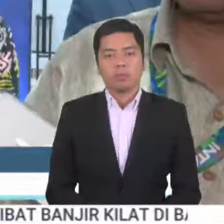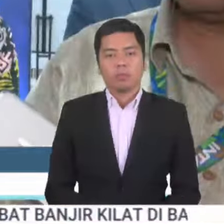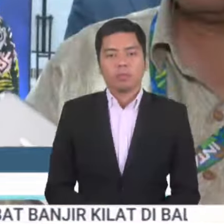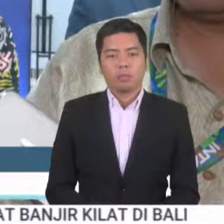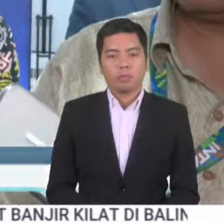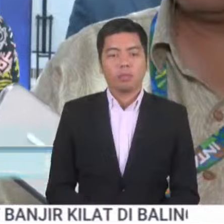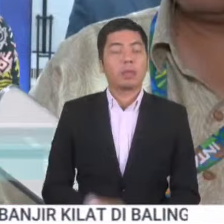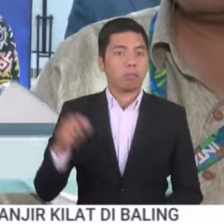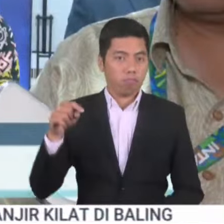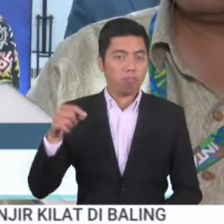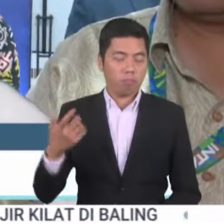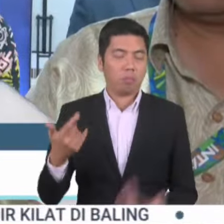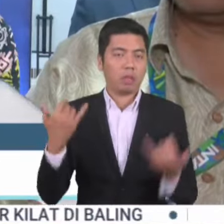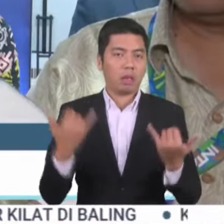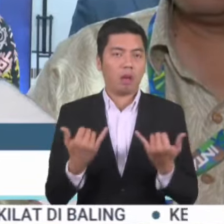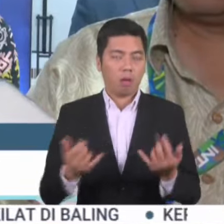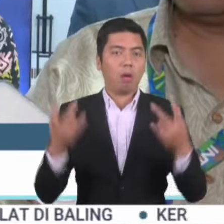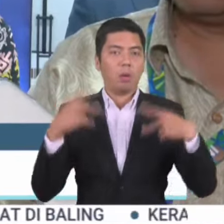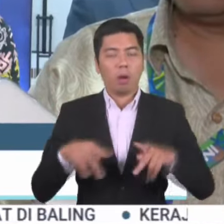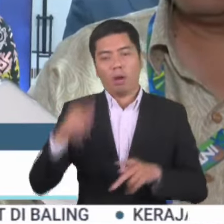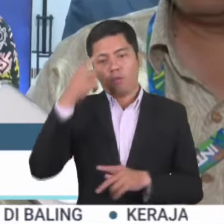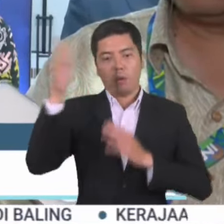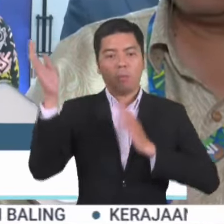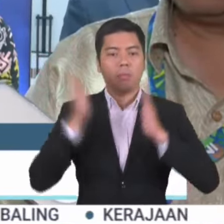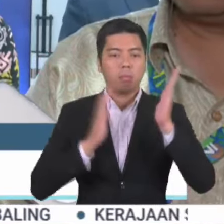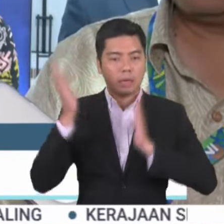Dan ini adalah peluang untuk negara kita